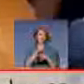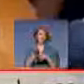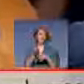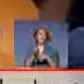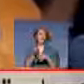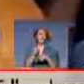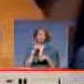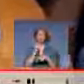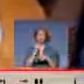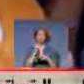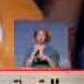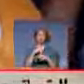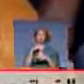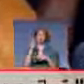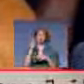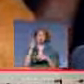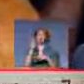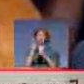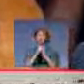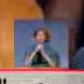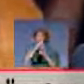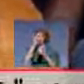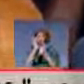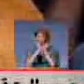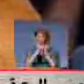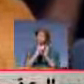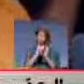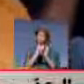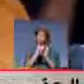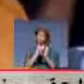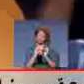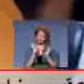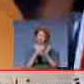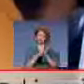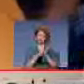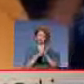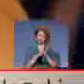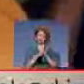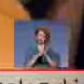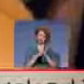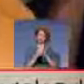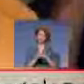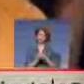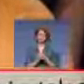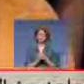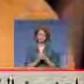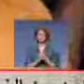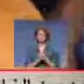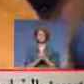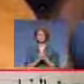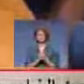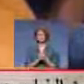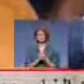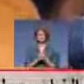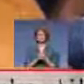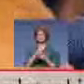كل الحاجات دي كلها اثار بتاع بعد الحريق. كله اجتهد بقى. كله بقى ماشي يقول لك اصل الحريق ما كانش اصل صح. حد عمل لكم عمل ده كان في